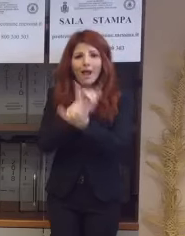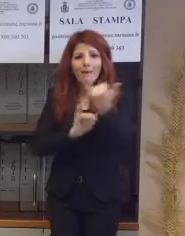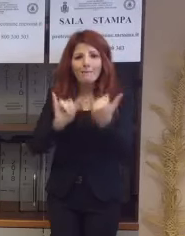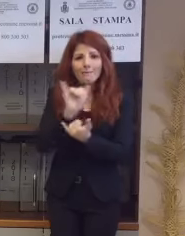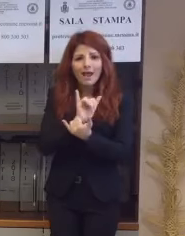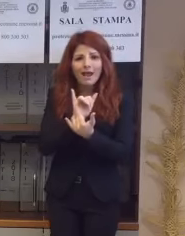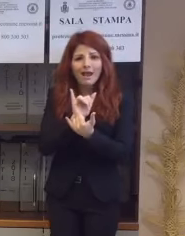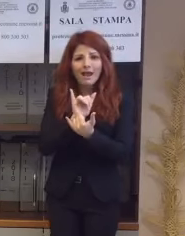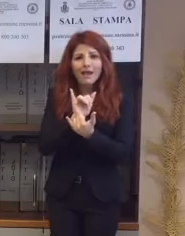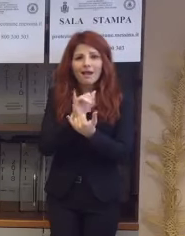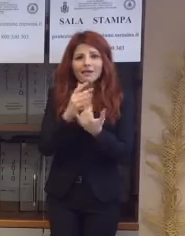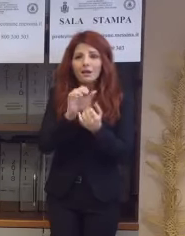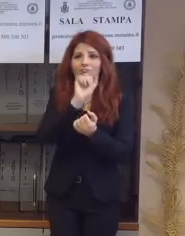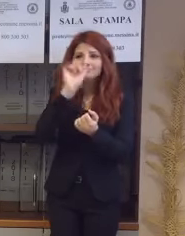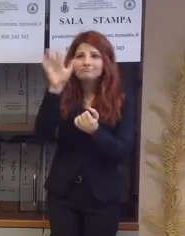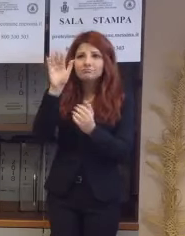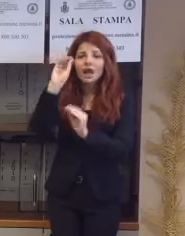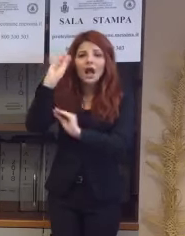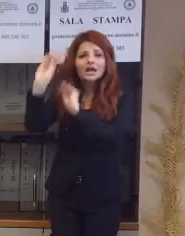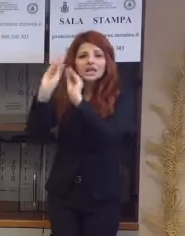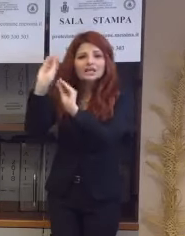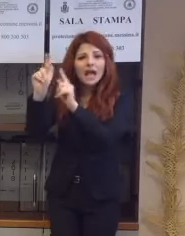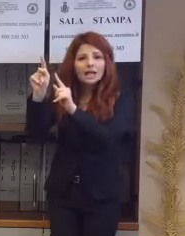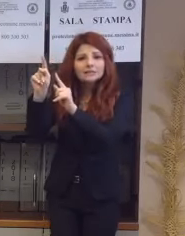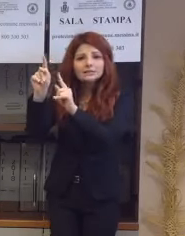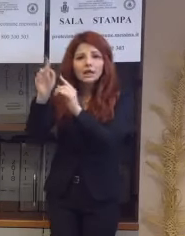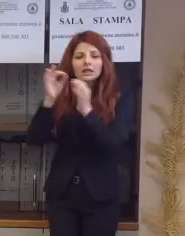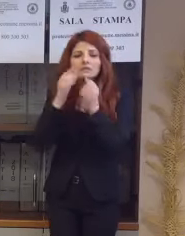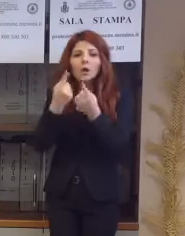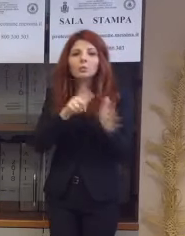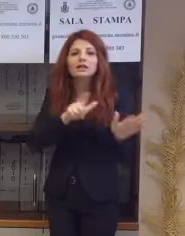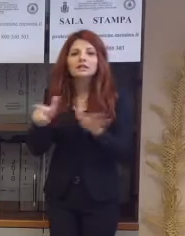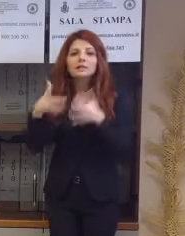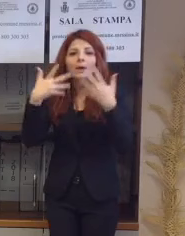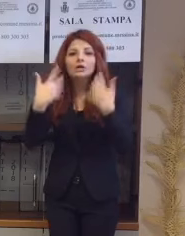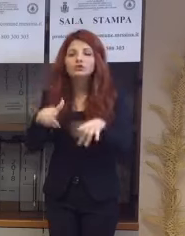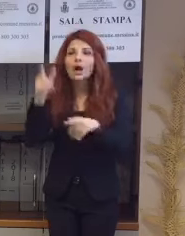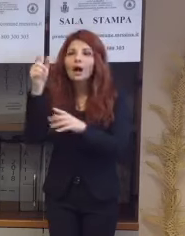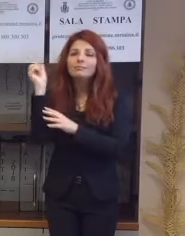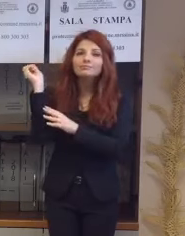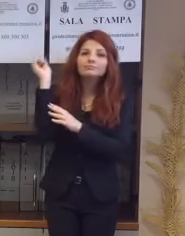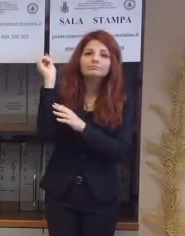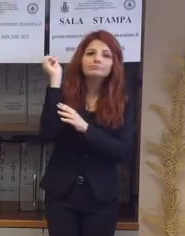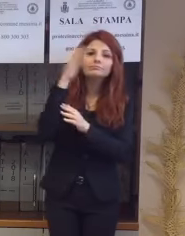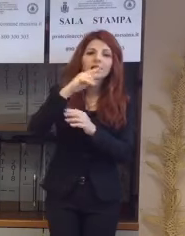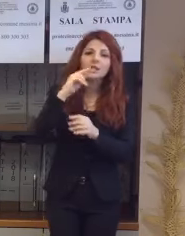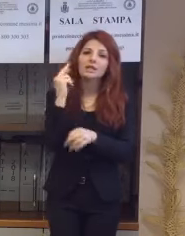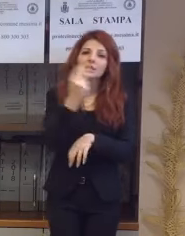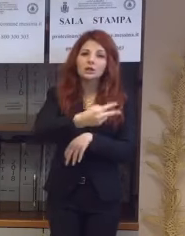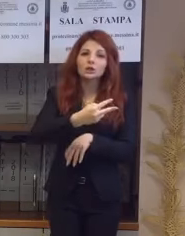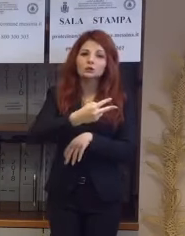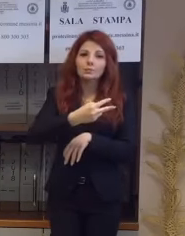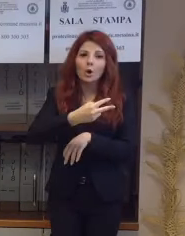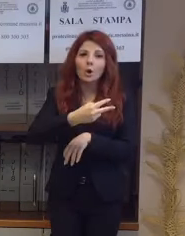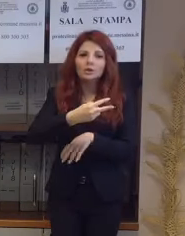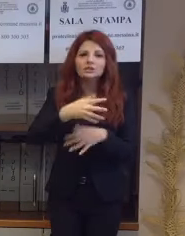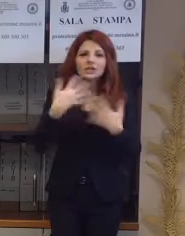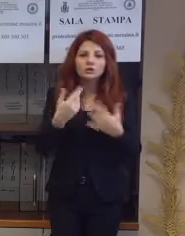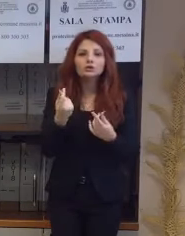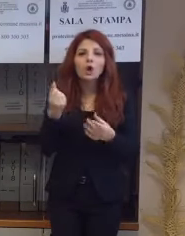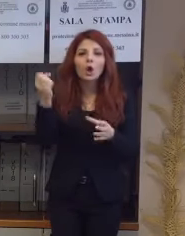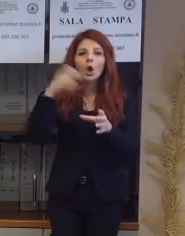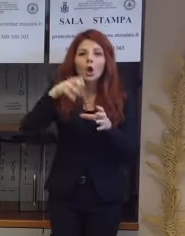e nel giro di una settimana ti ritrovi già col 10, col 20%, mi ricordo quanto, del fatturato dell'anno precedente, intanto sul conto